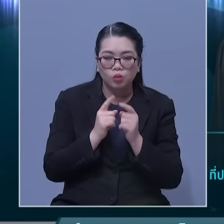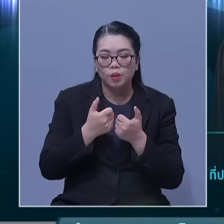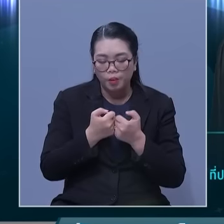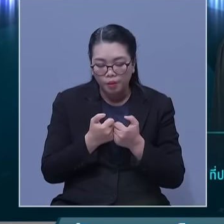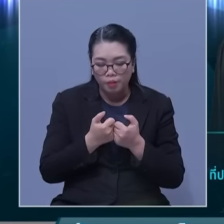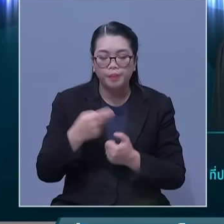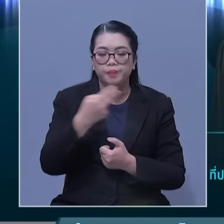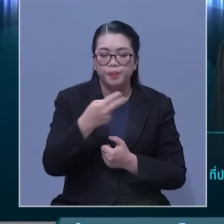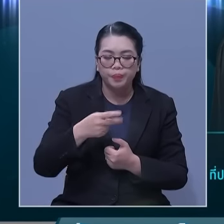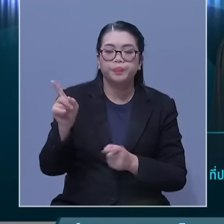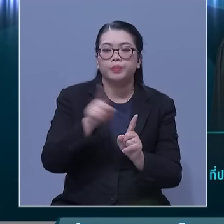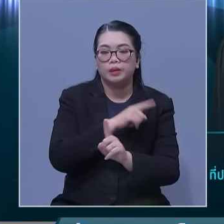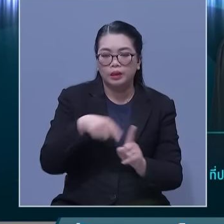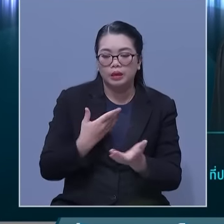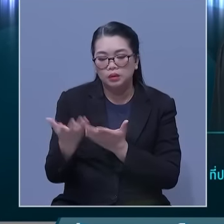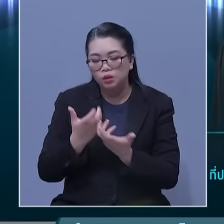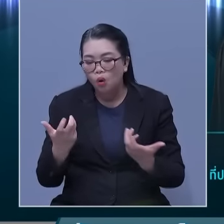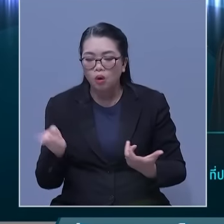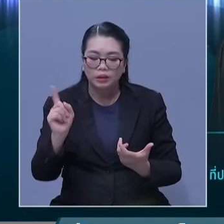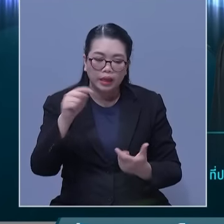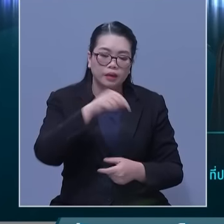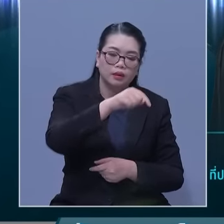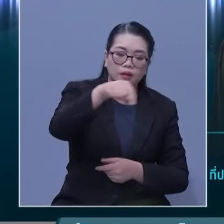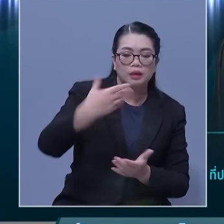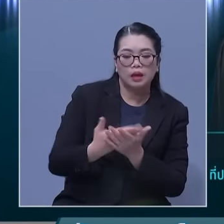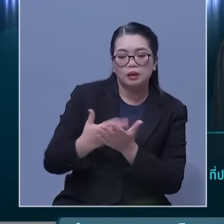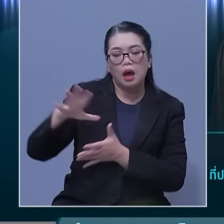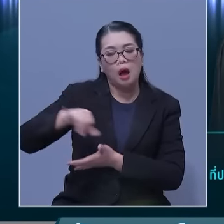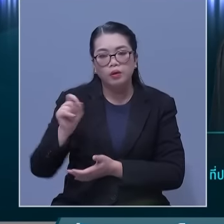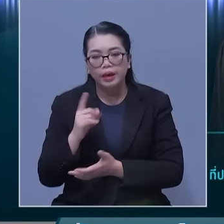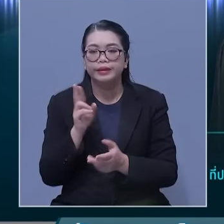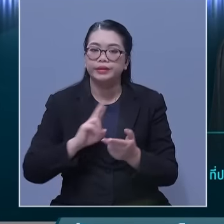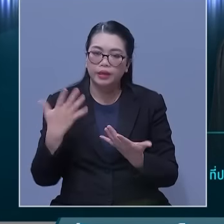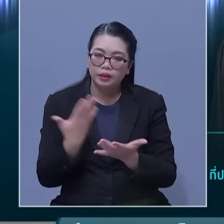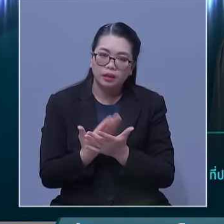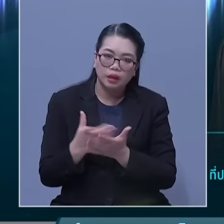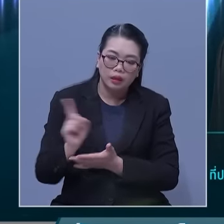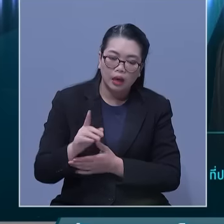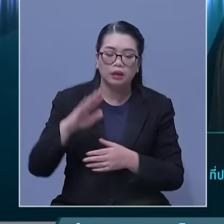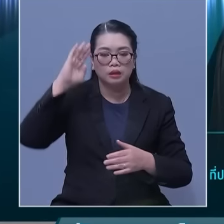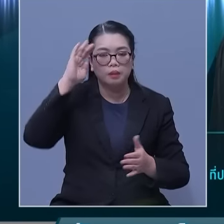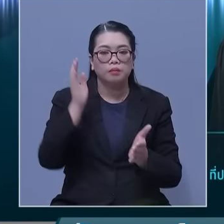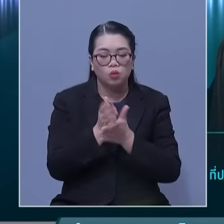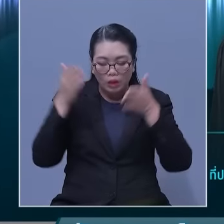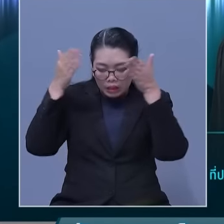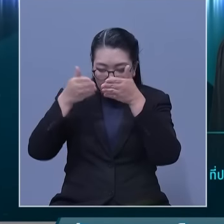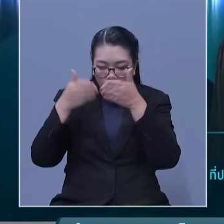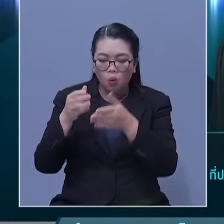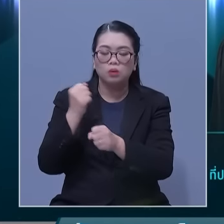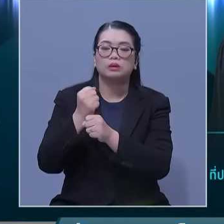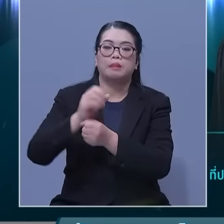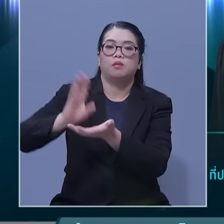เติดต่อกับใครเซื้อข้าวซื้อของที่ไหนเเอาเงินมาจากไหนยังไงครับตำรวจอินโดนะครับทำ